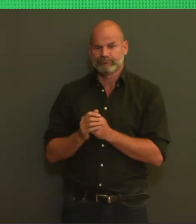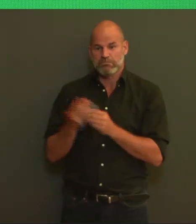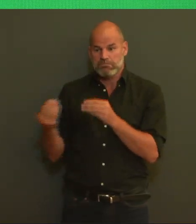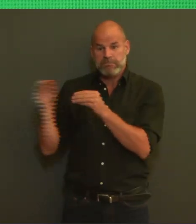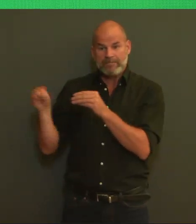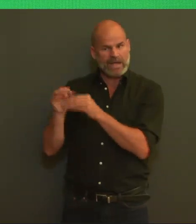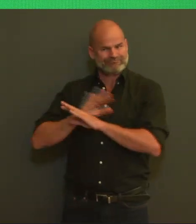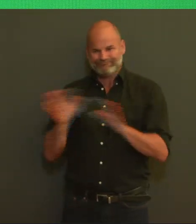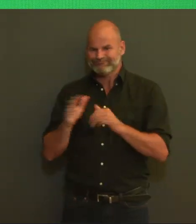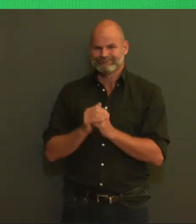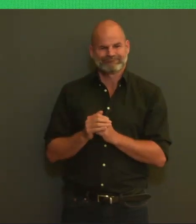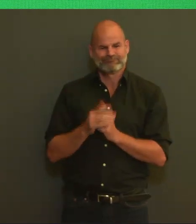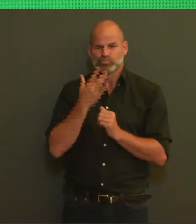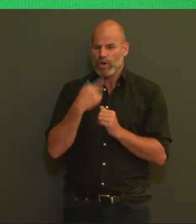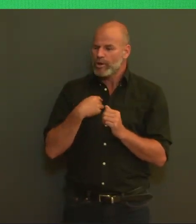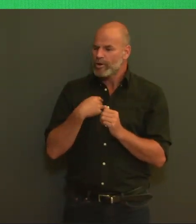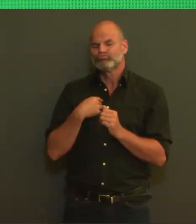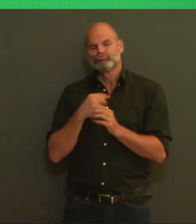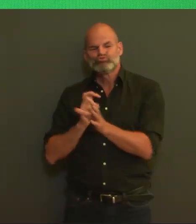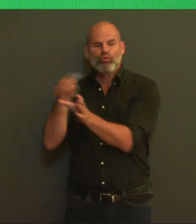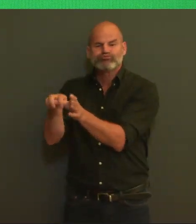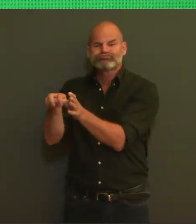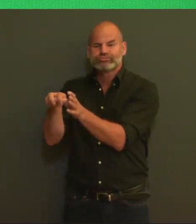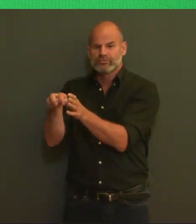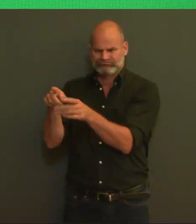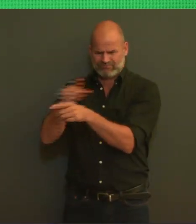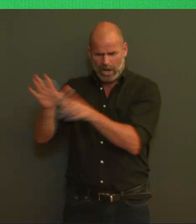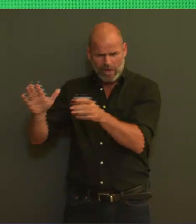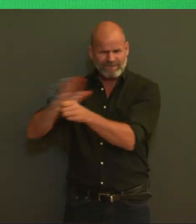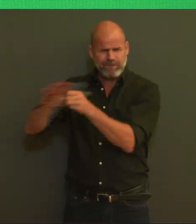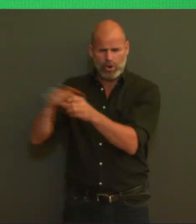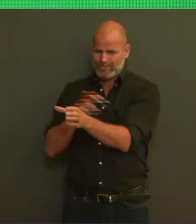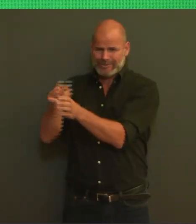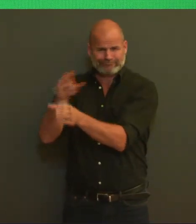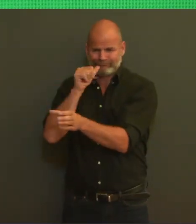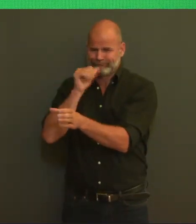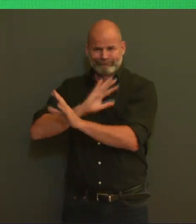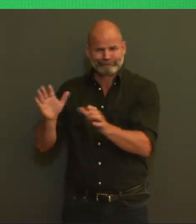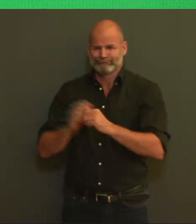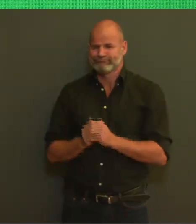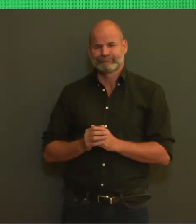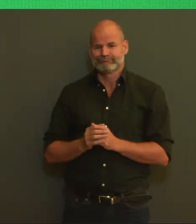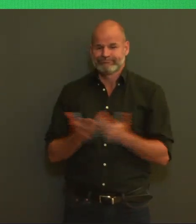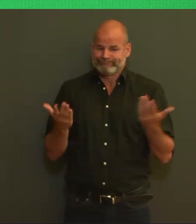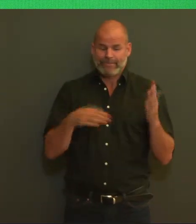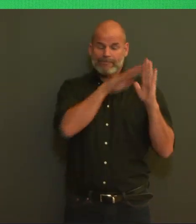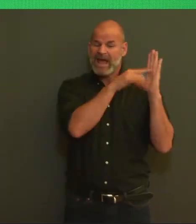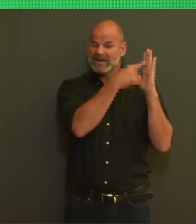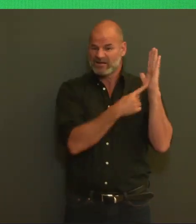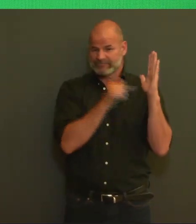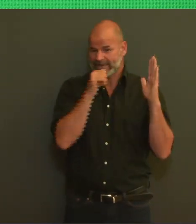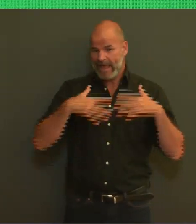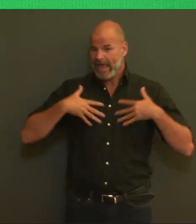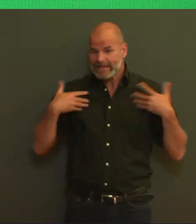te stappen. Het is duidelijk, deze maatregelen zijn niet aangenaam, maar ze zijn wel noodzakelijk voor de gezondheid van ons